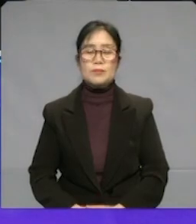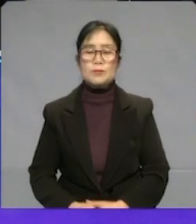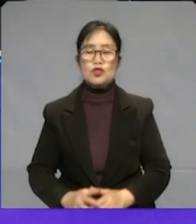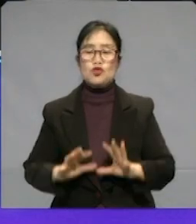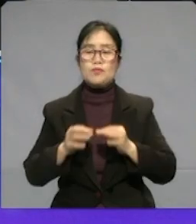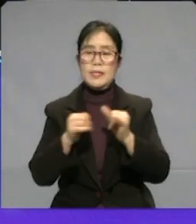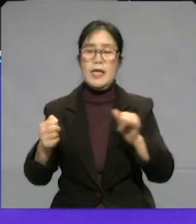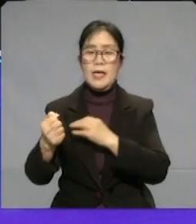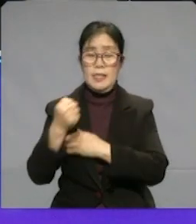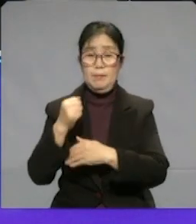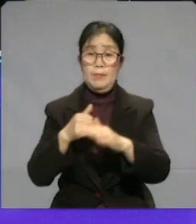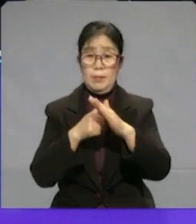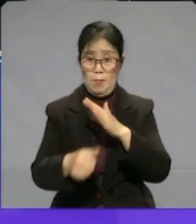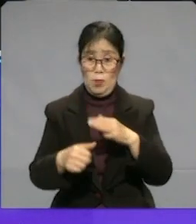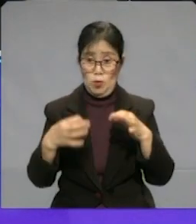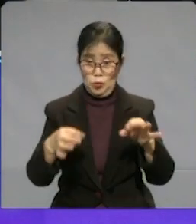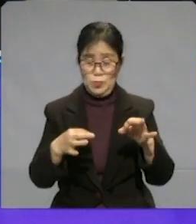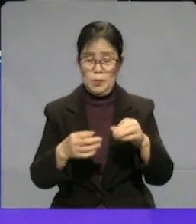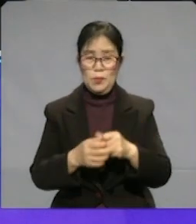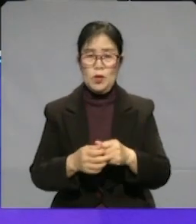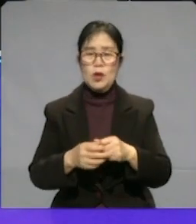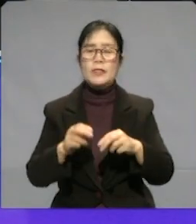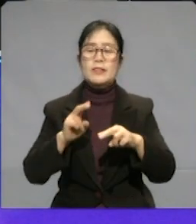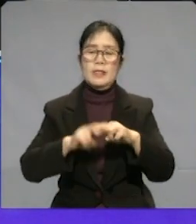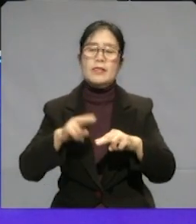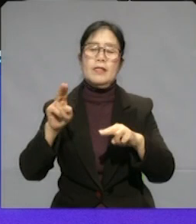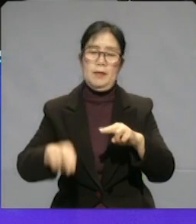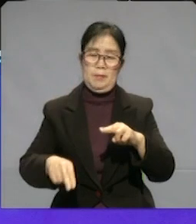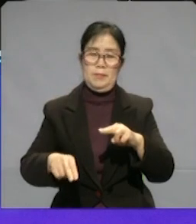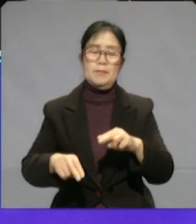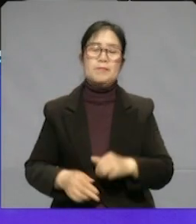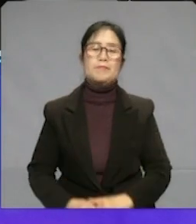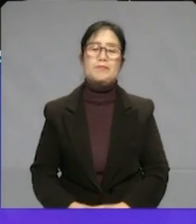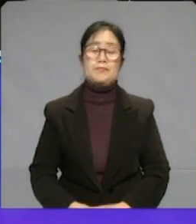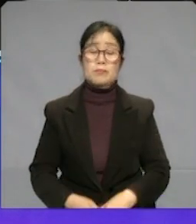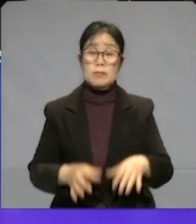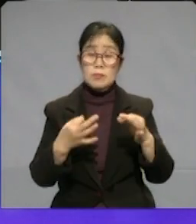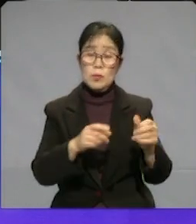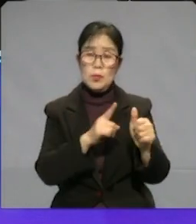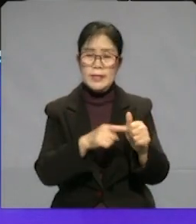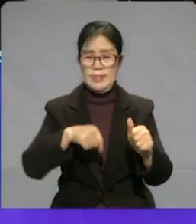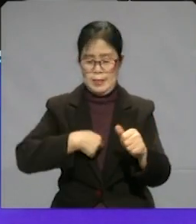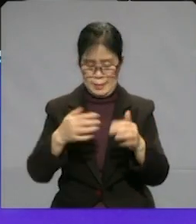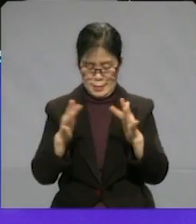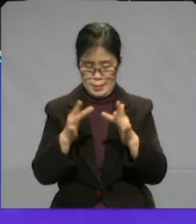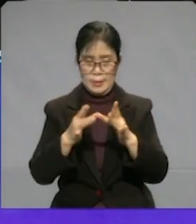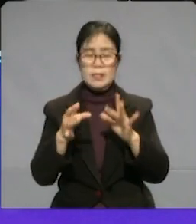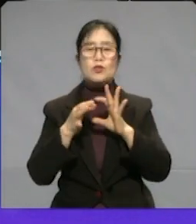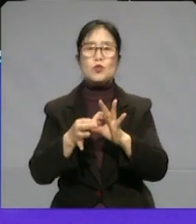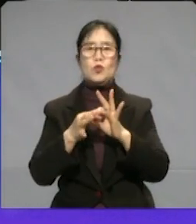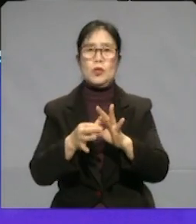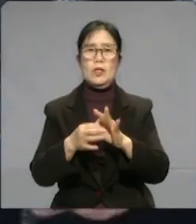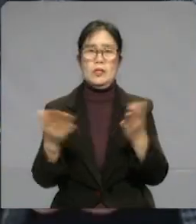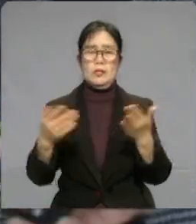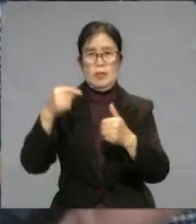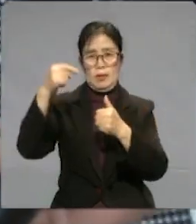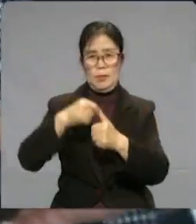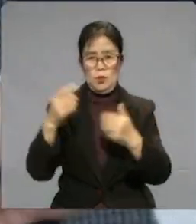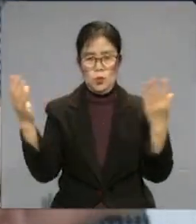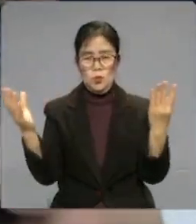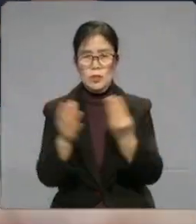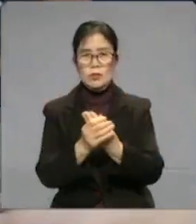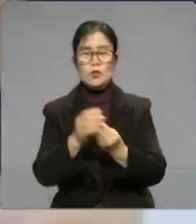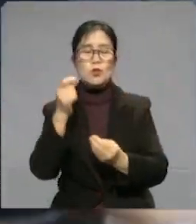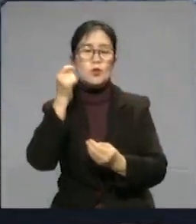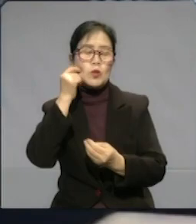김기현 국민의힘 대표가 당 대표직에서 사퇴했습니다. 김 대표는 자신의 SNS를 통해 사명을 완수하지